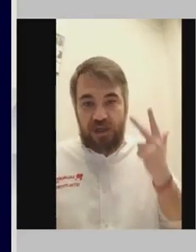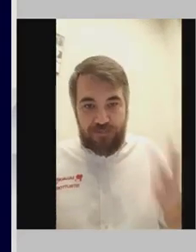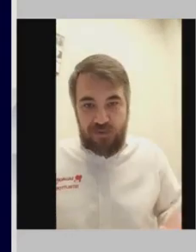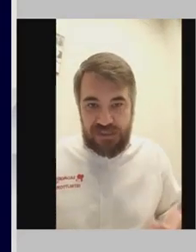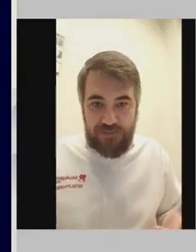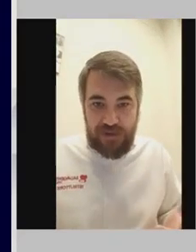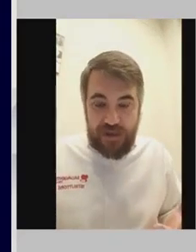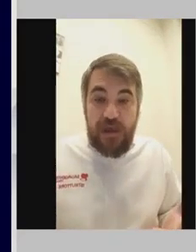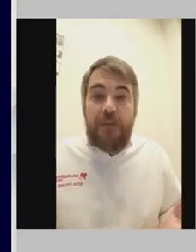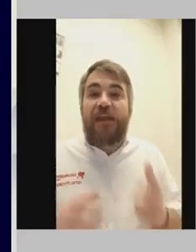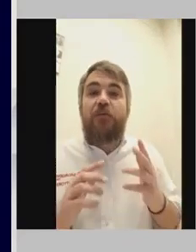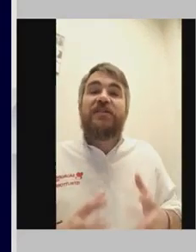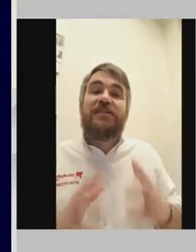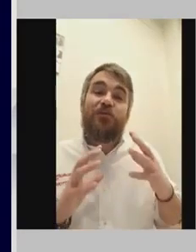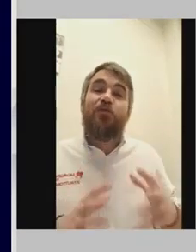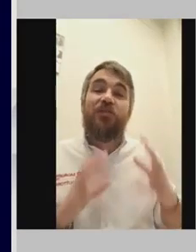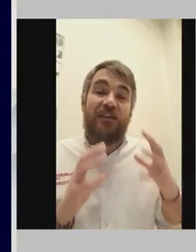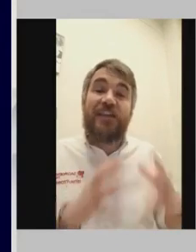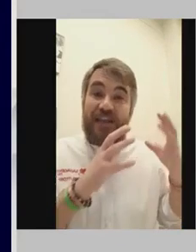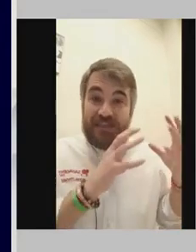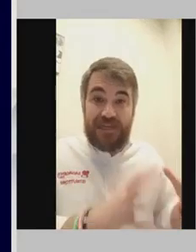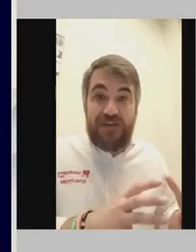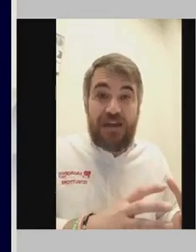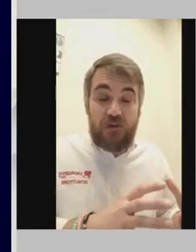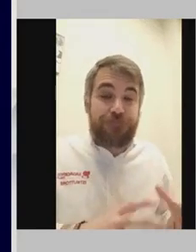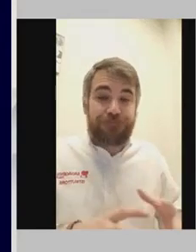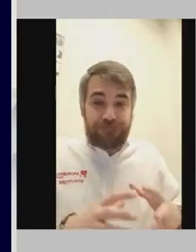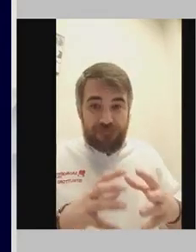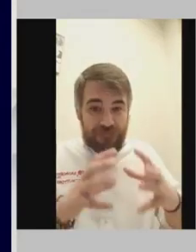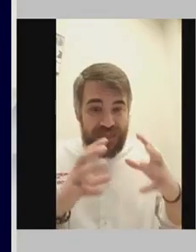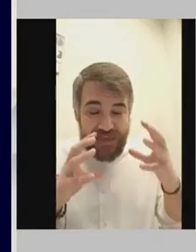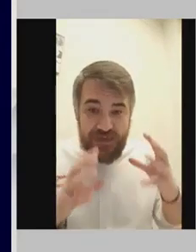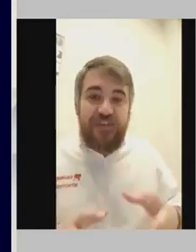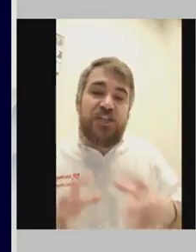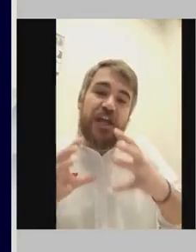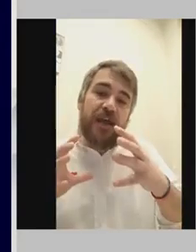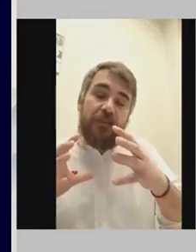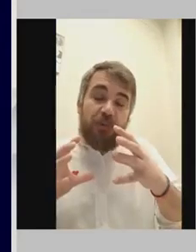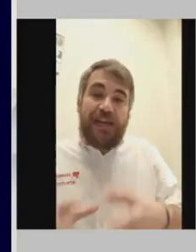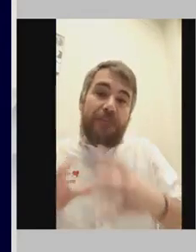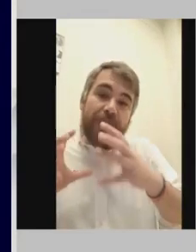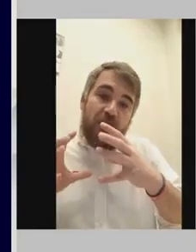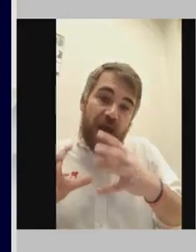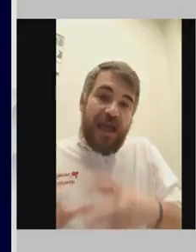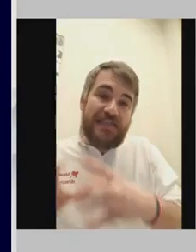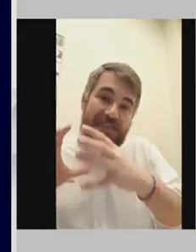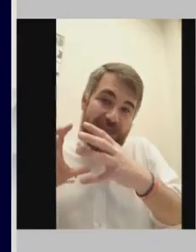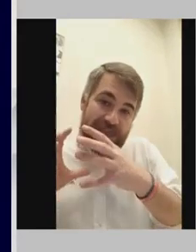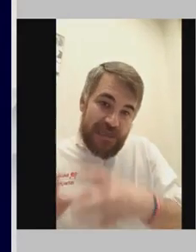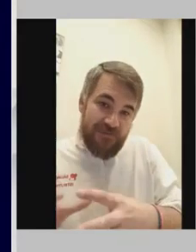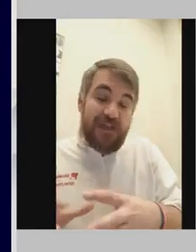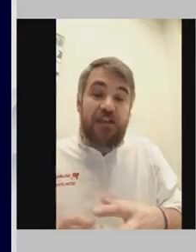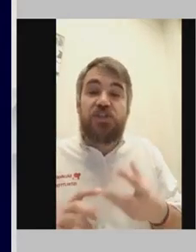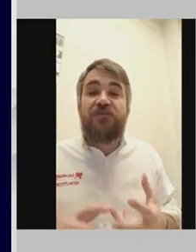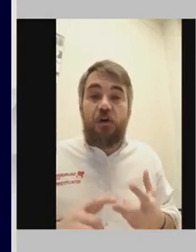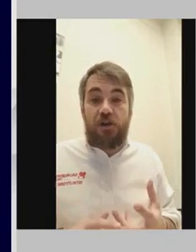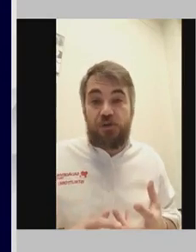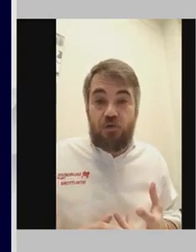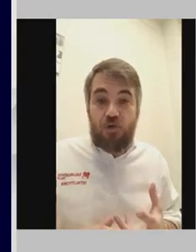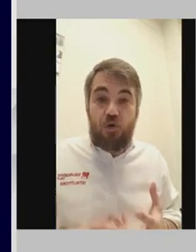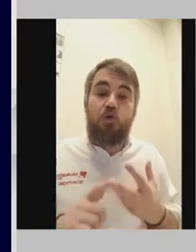in più luoghi possibili, perché queste sono tutte vite che se ne vanno e che invece potrebbero essere salvate.